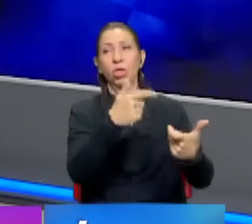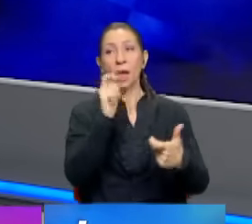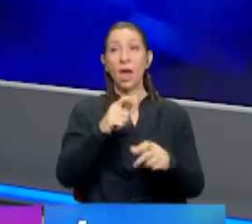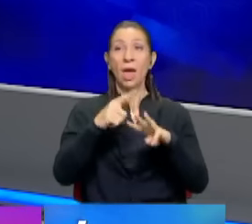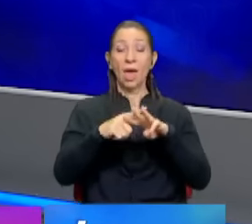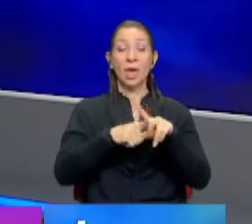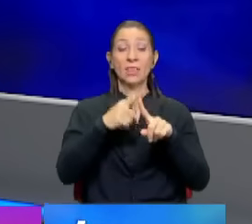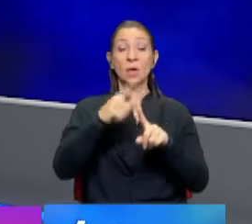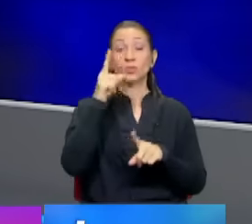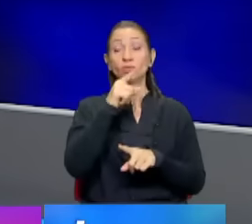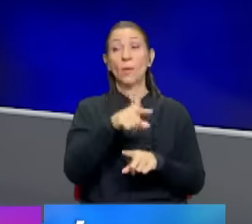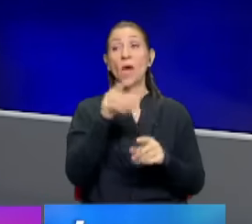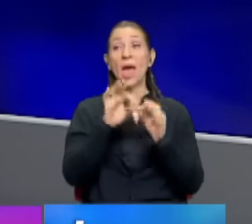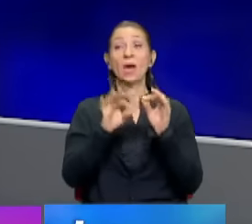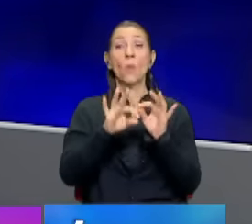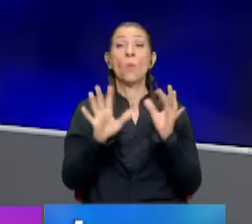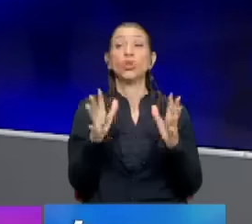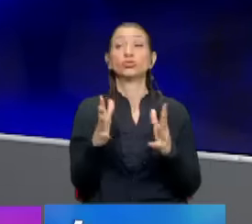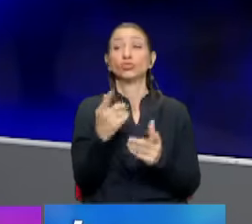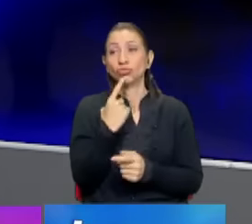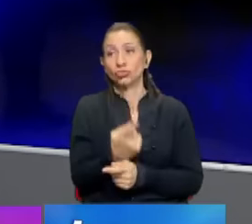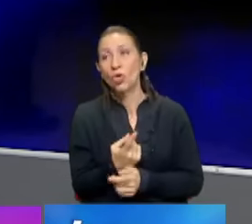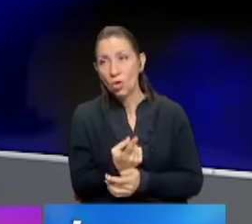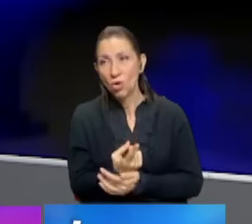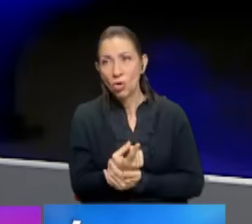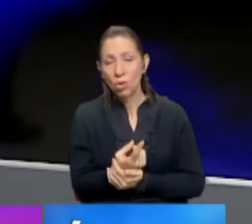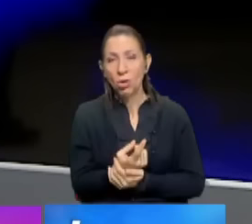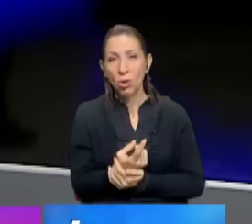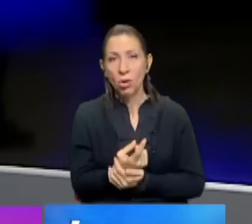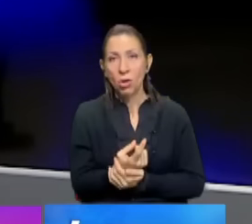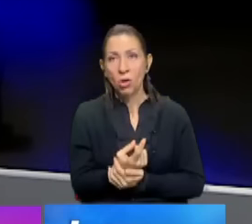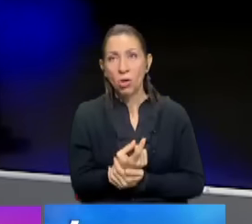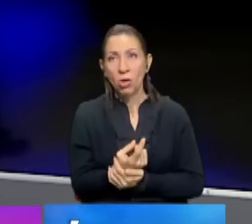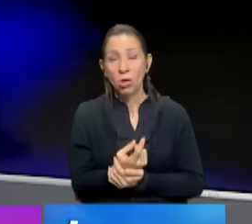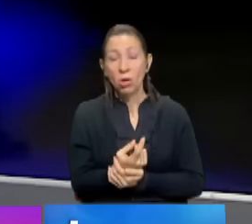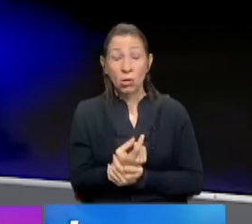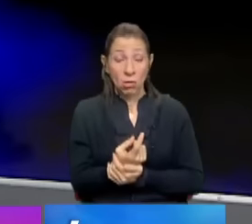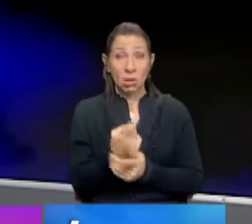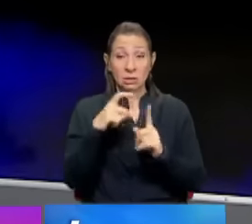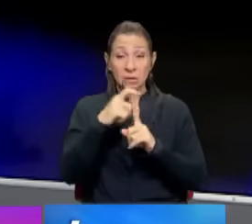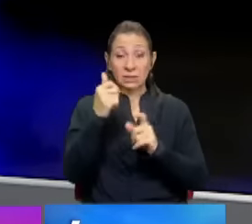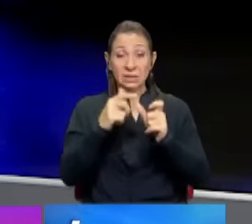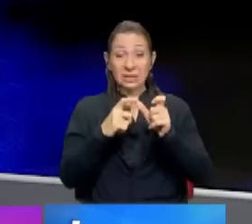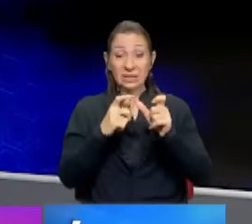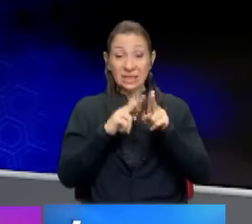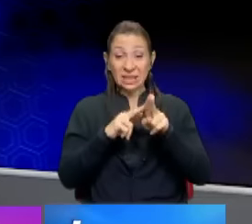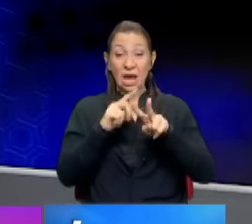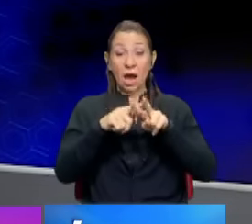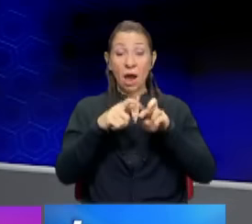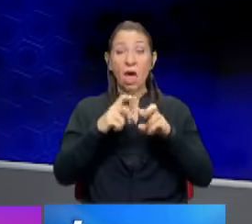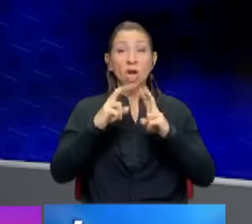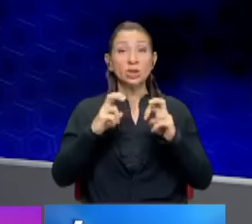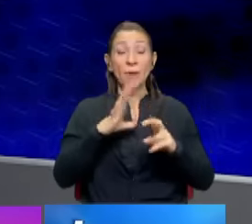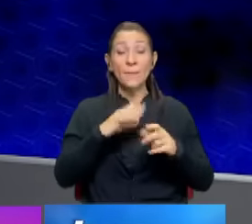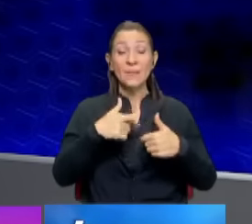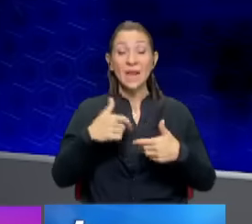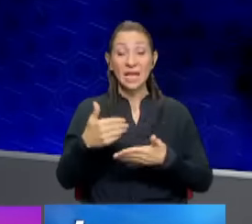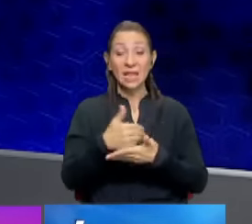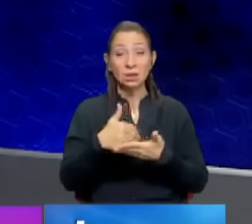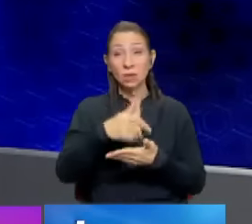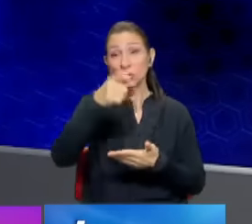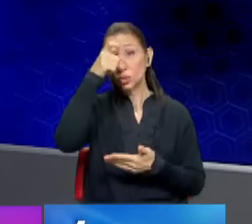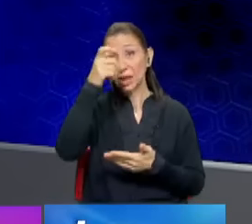EYT yüzünden bugün ekonomik bir krizin yaşandığını iddia ettiler. Diskar'ın araştırması var. Milli gelirden